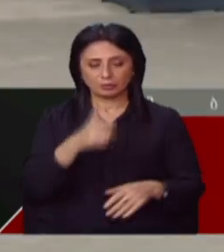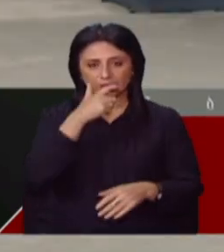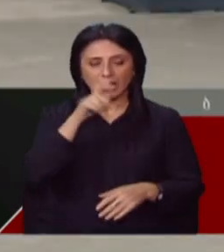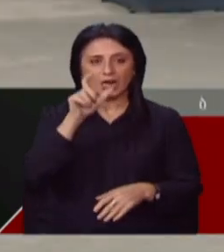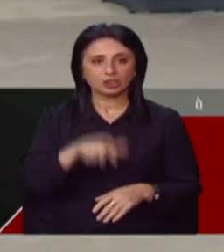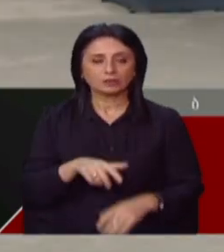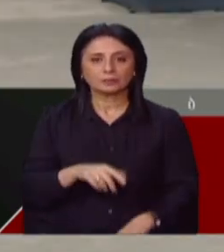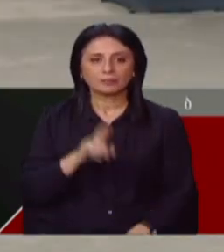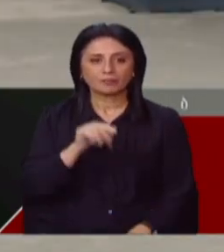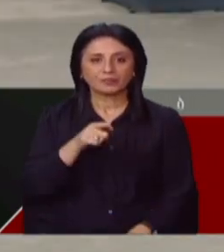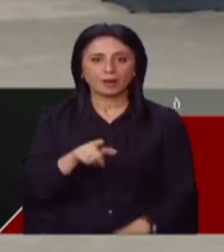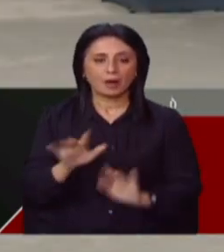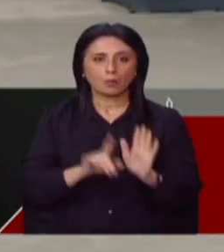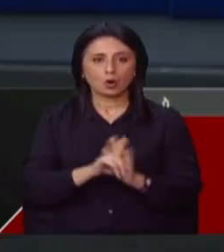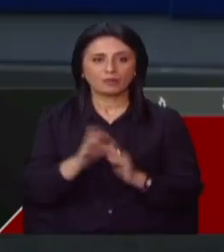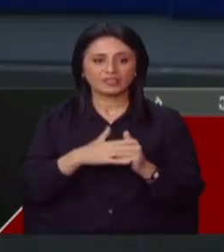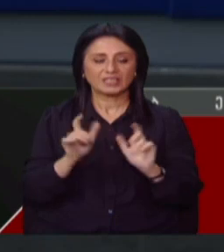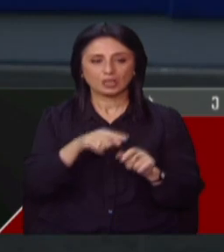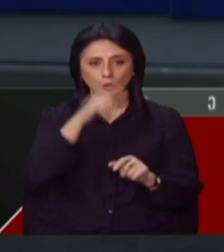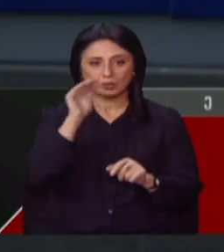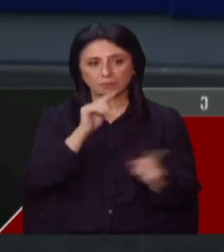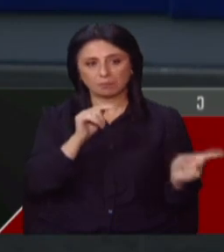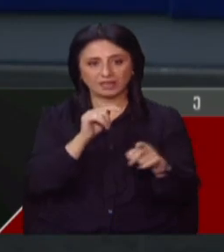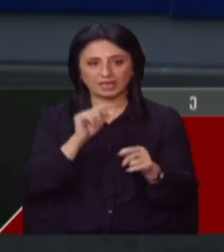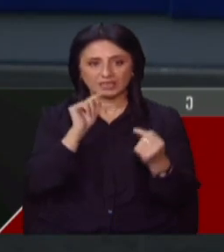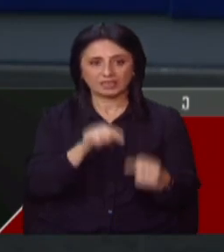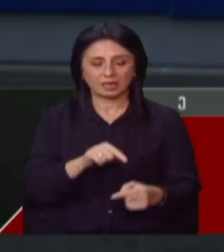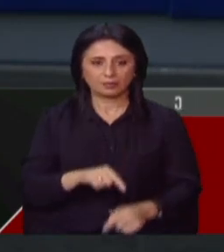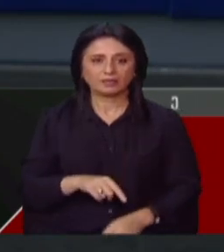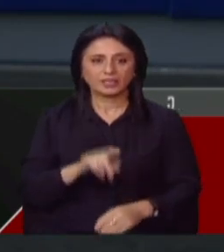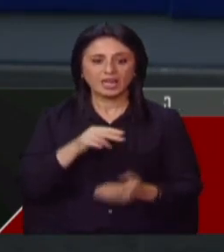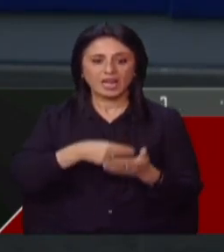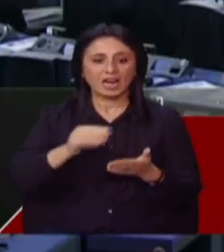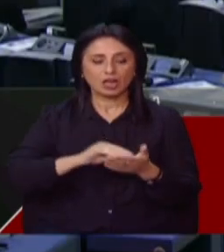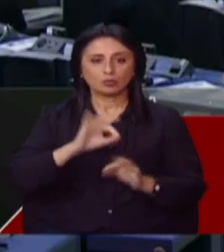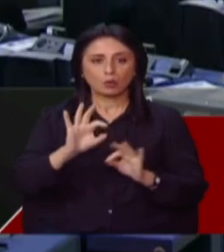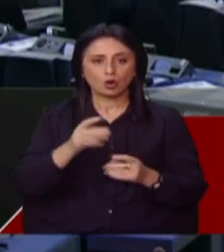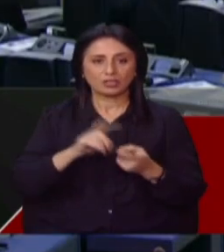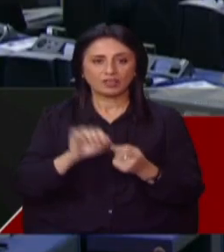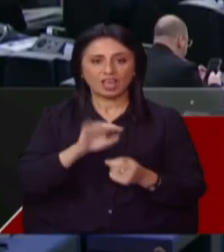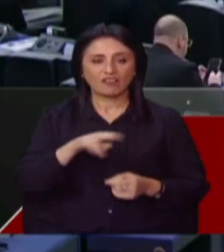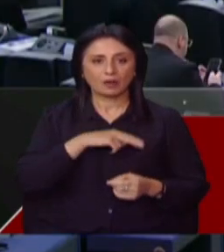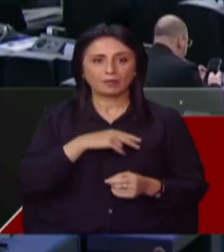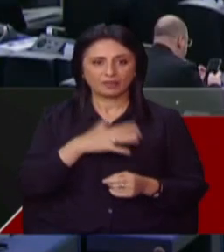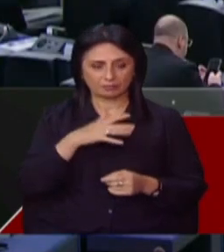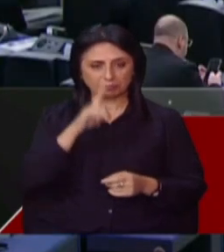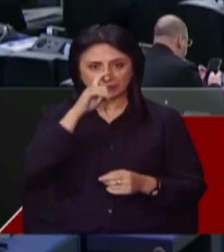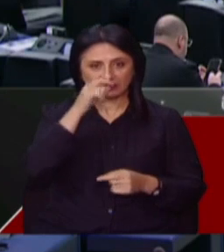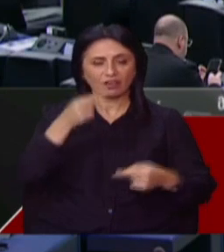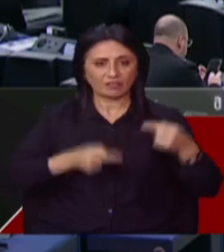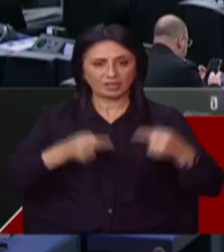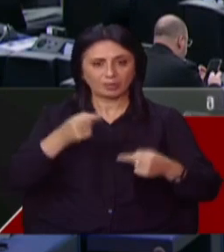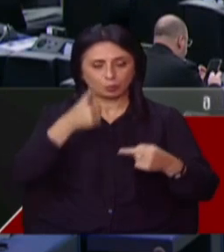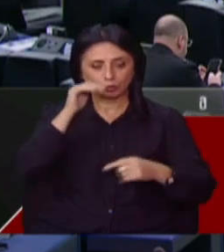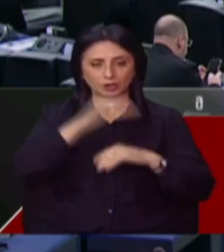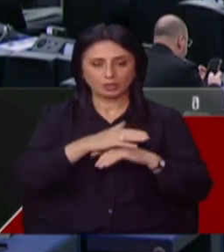მიხეილ სააკაშვილი და ამოქმედოს სანქციები რუსეთის ფედერაციის წინააღმდეგ. რეზოლუციის პროექტთან დაკავშირებით ევროპარლამენტში საკმაოდ მწვავე დებატები